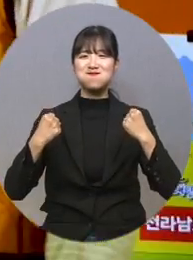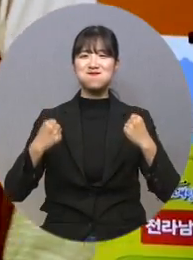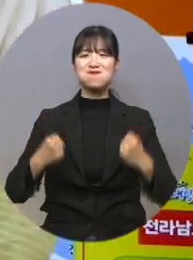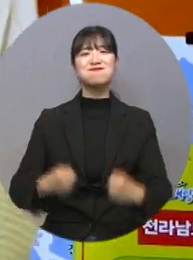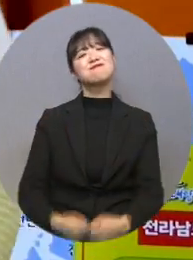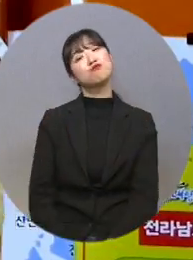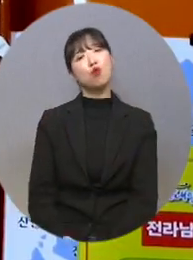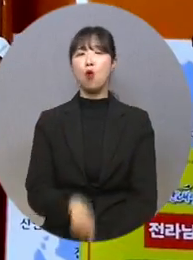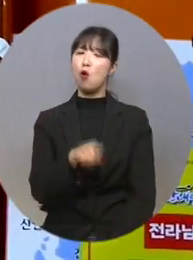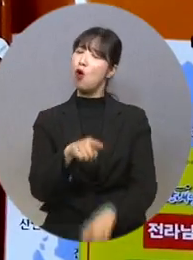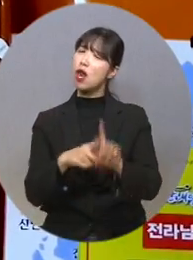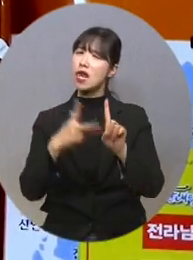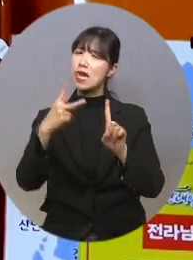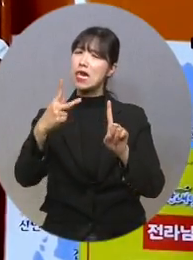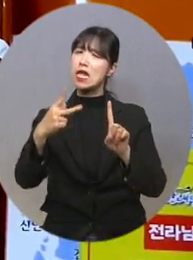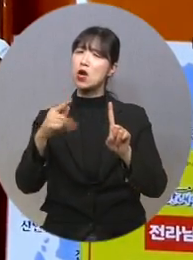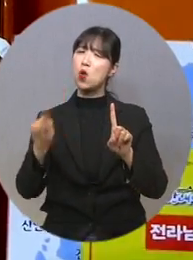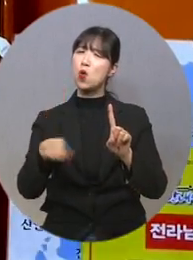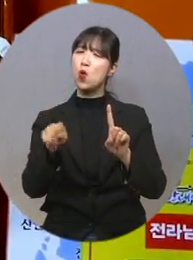1kg인가? 이게 1kg짜리예요?